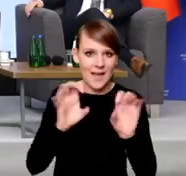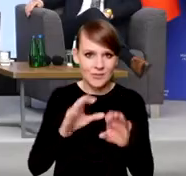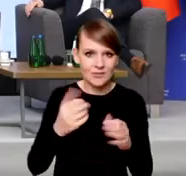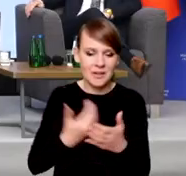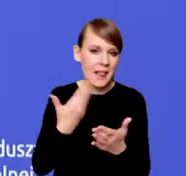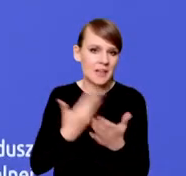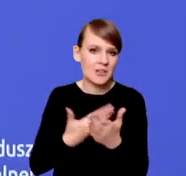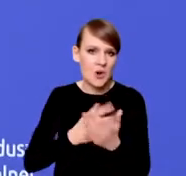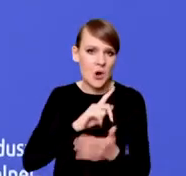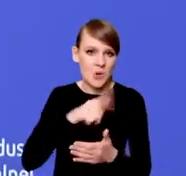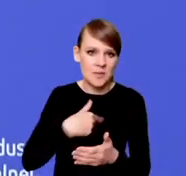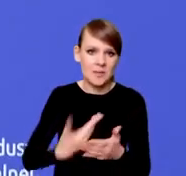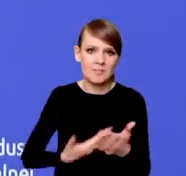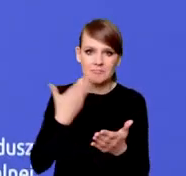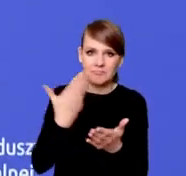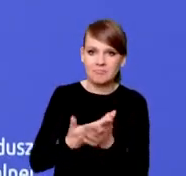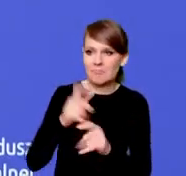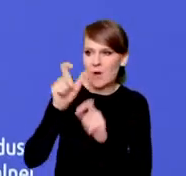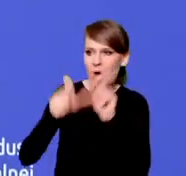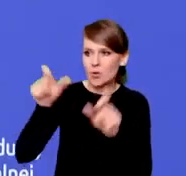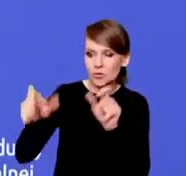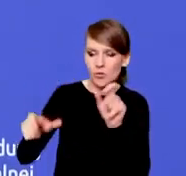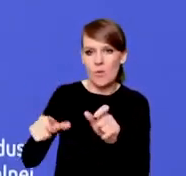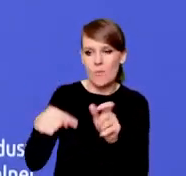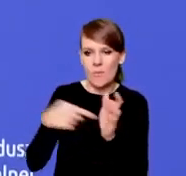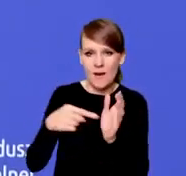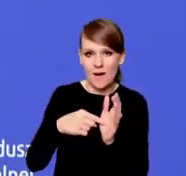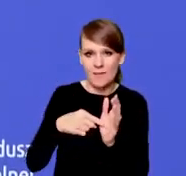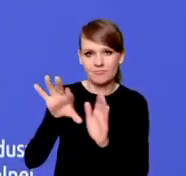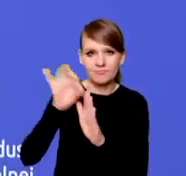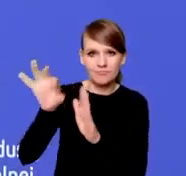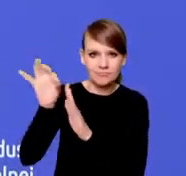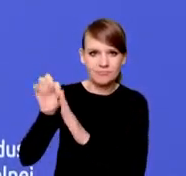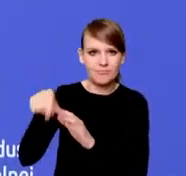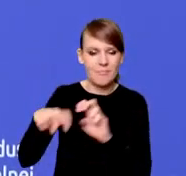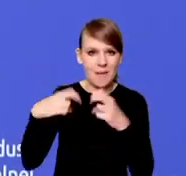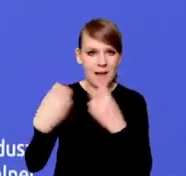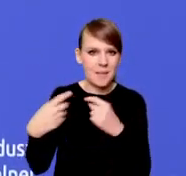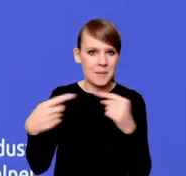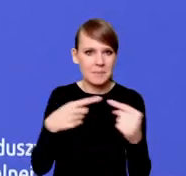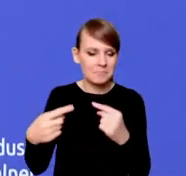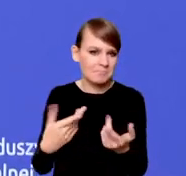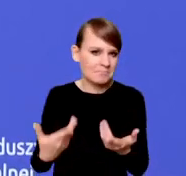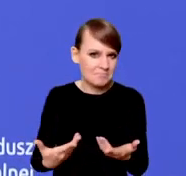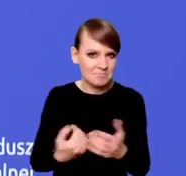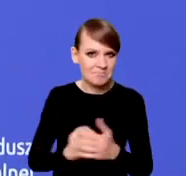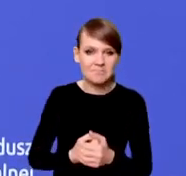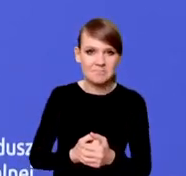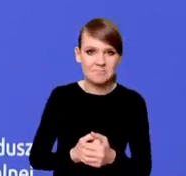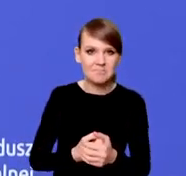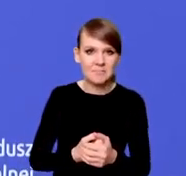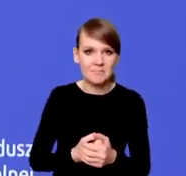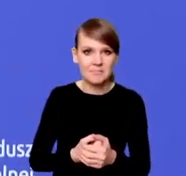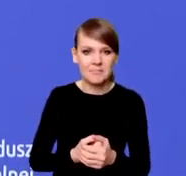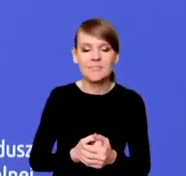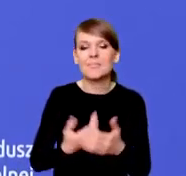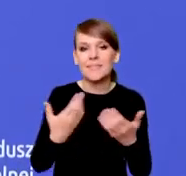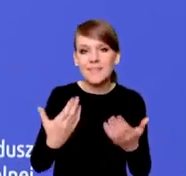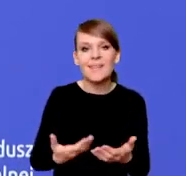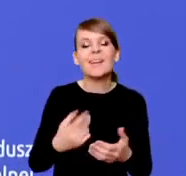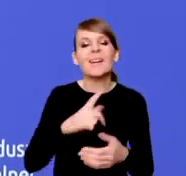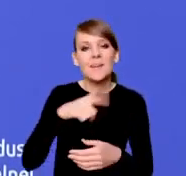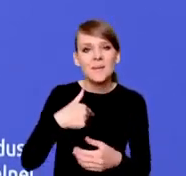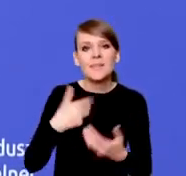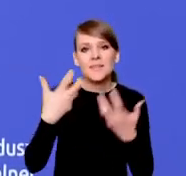zaproponowaliśmy skład właśnie panelu dyskusyjnego, a nie inny. Między innymi, aby właśnie była taka możliwość, abyśmy